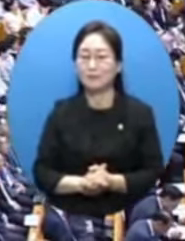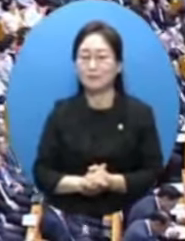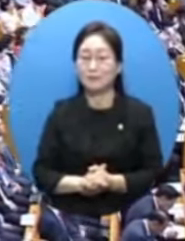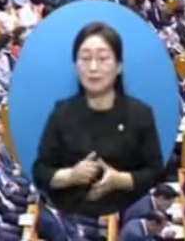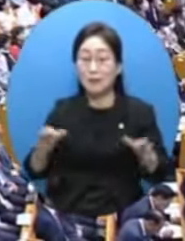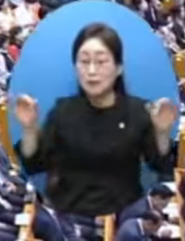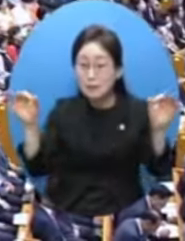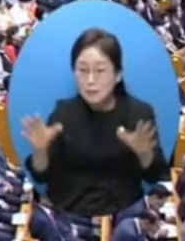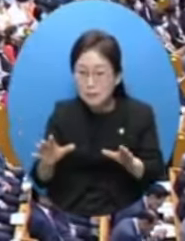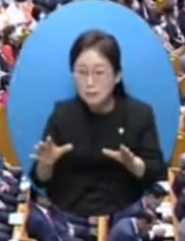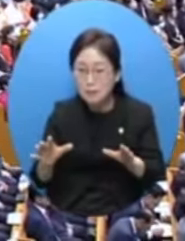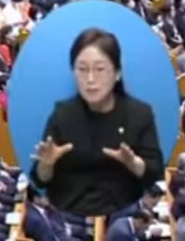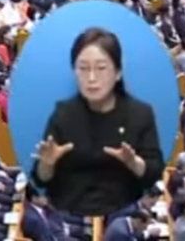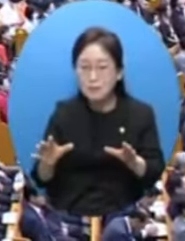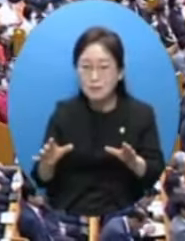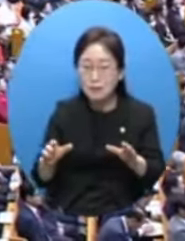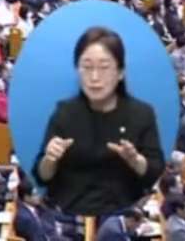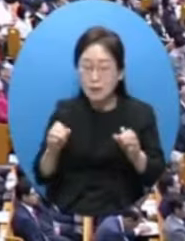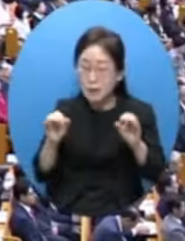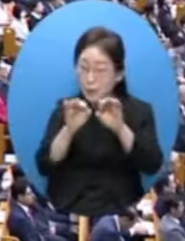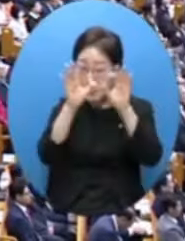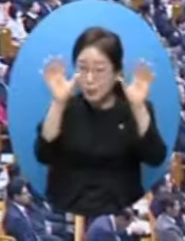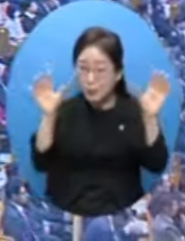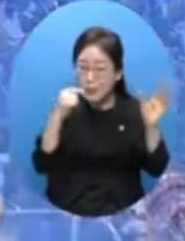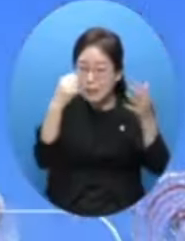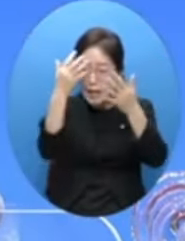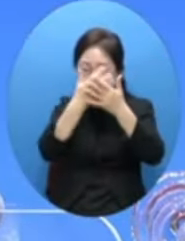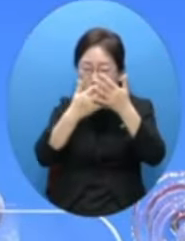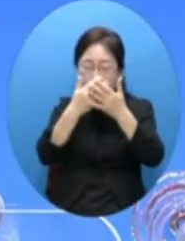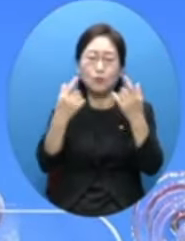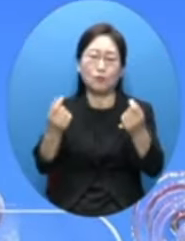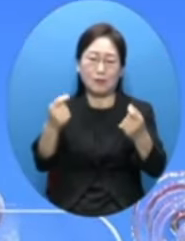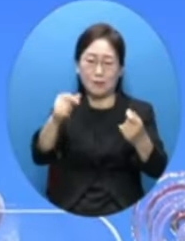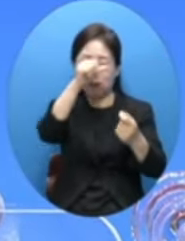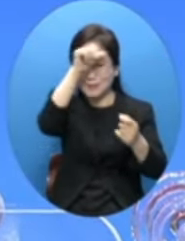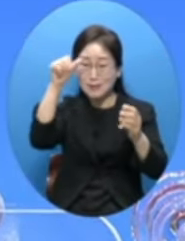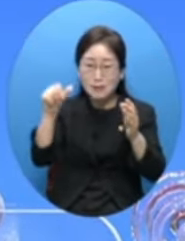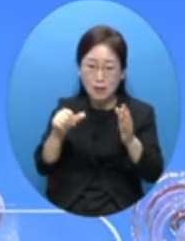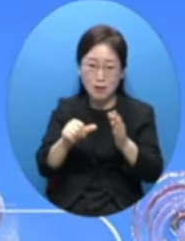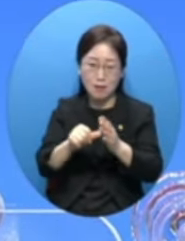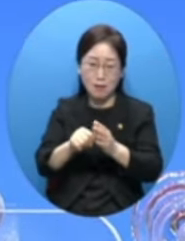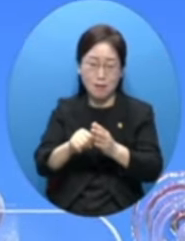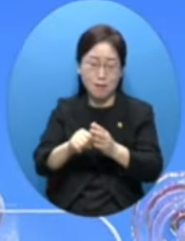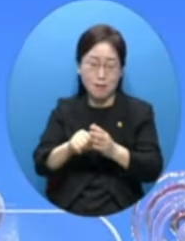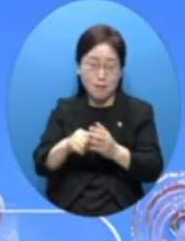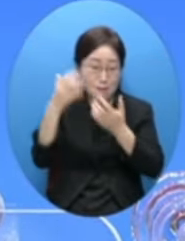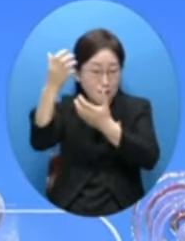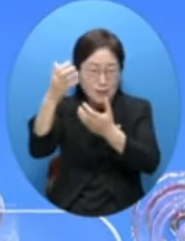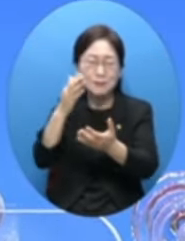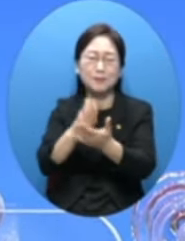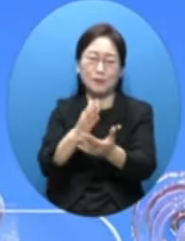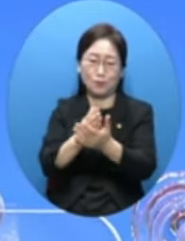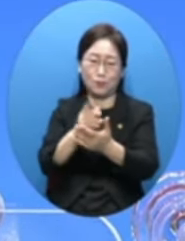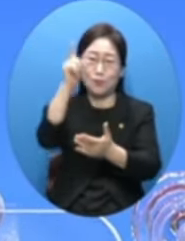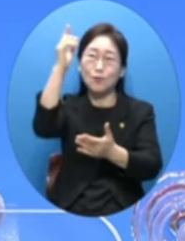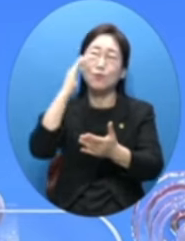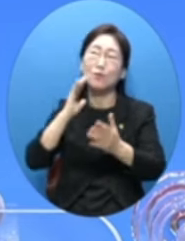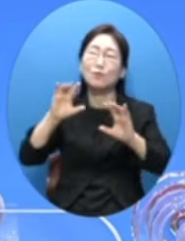잠시 있다 사라지는 안개 같은 이 인생에 모든 것 다 걸어놓고 살지 말고 저 영원한 천국을